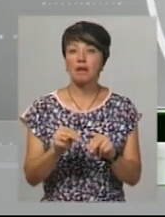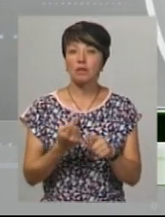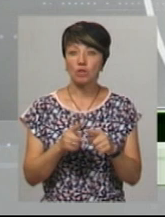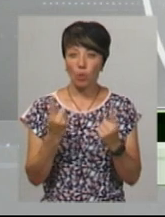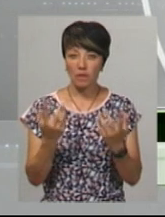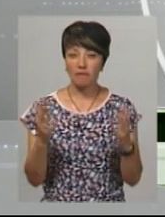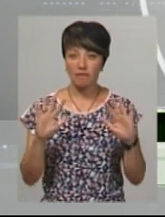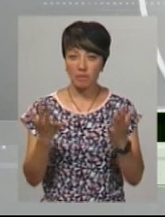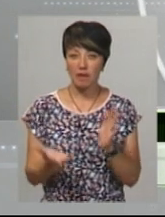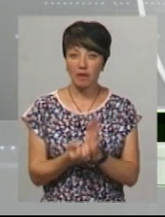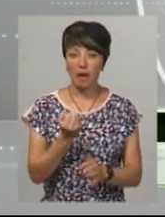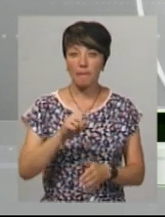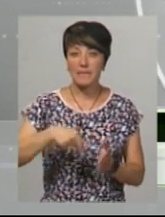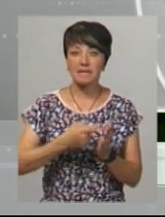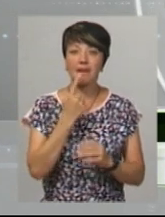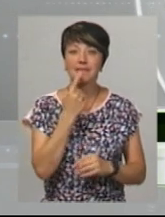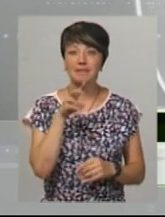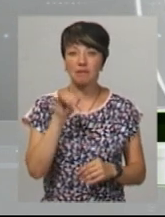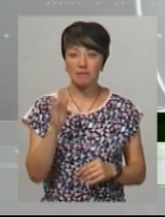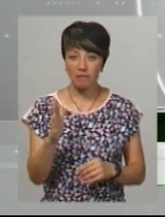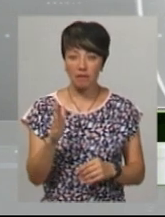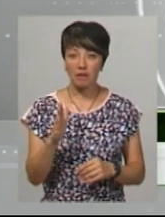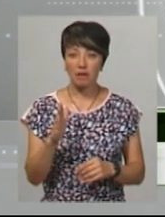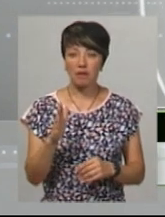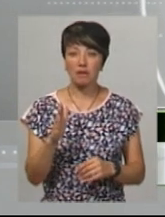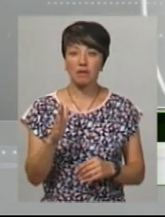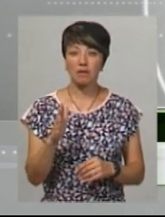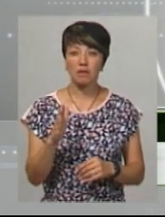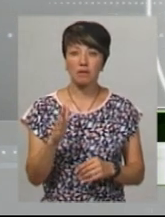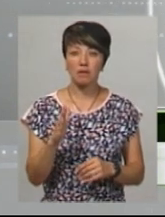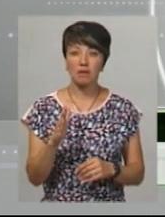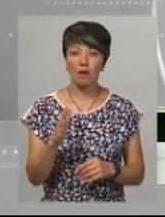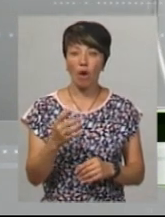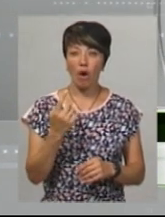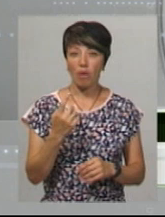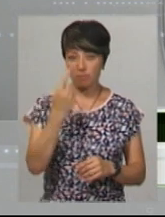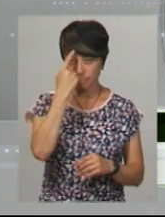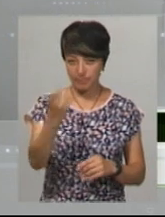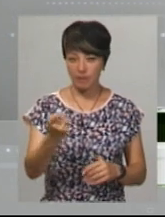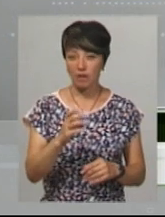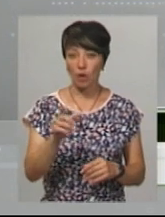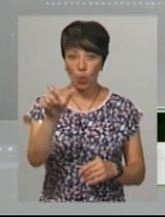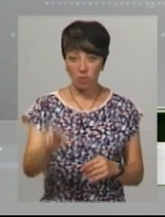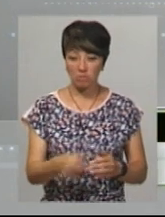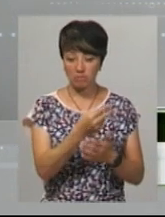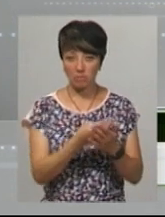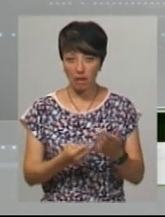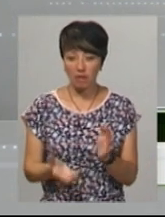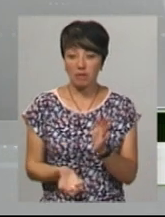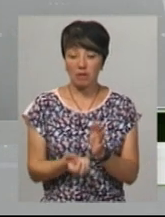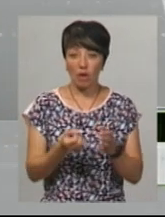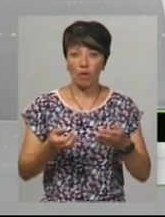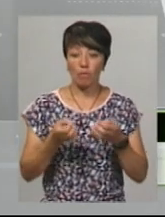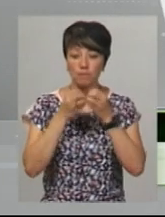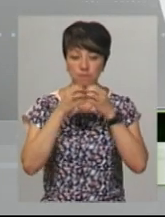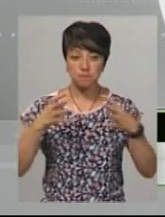у місті Красилів. На одному з місцевих станків йшло повідомлення, що то не людина. Підрозділи ДСНС прибули за допомогою надувного